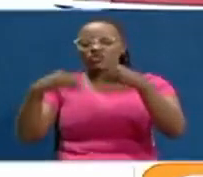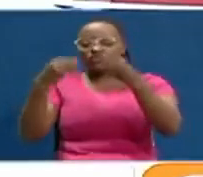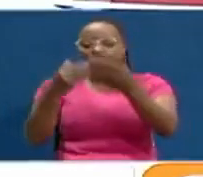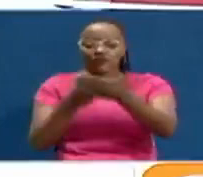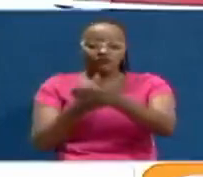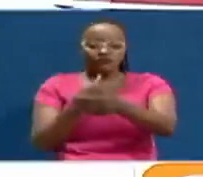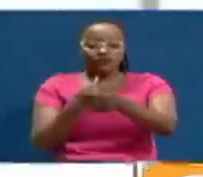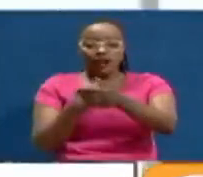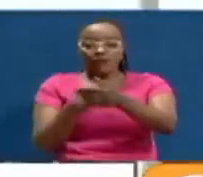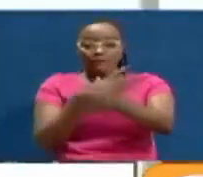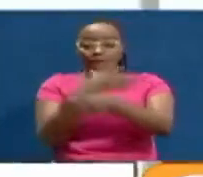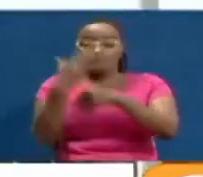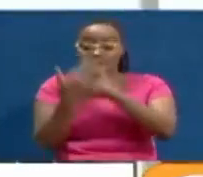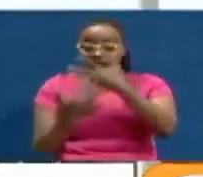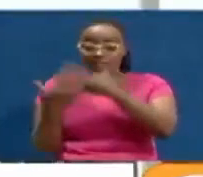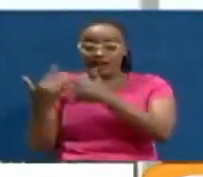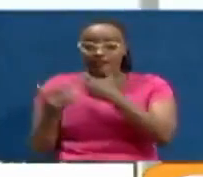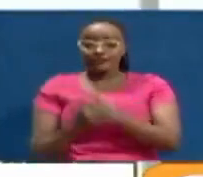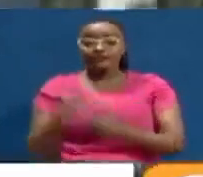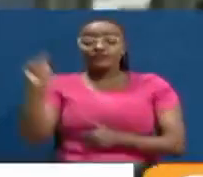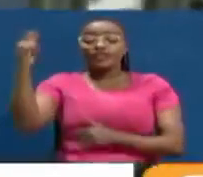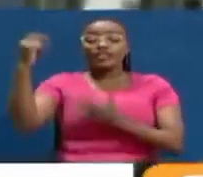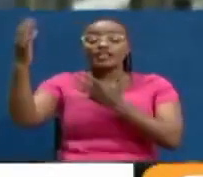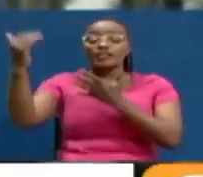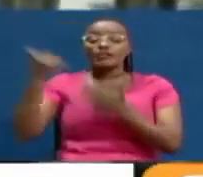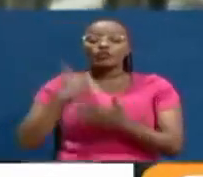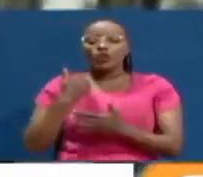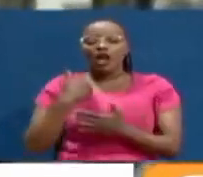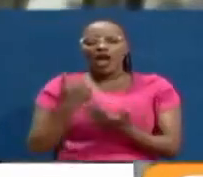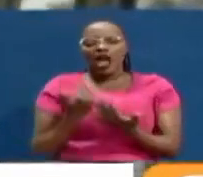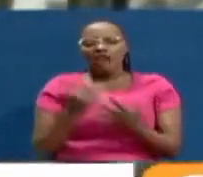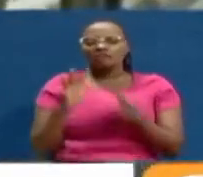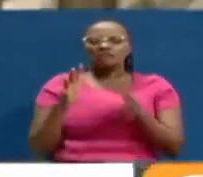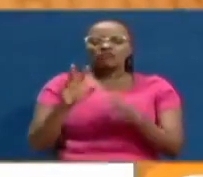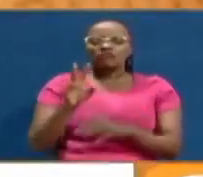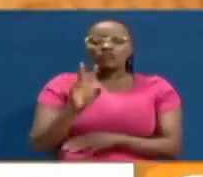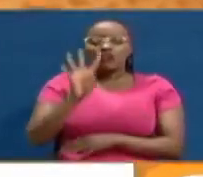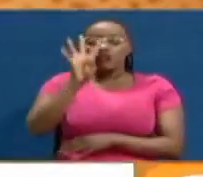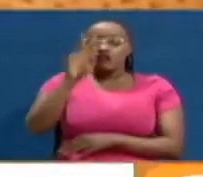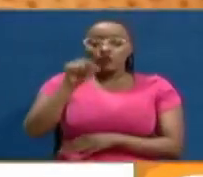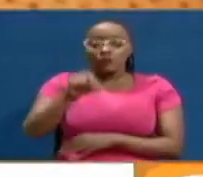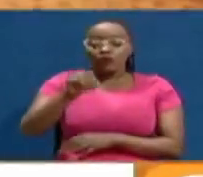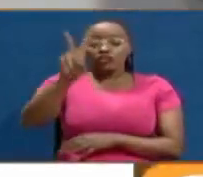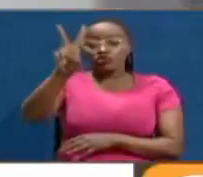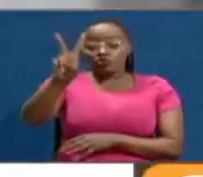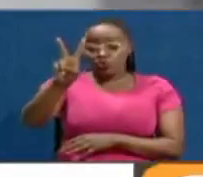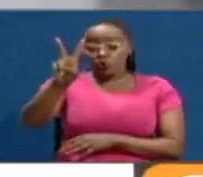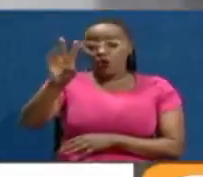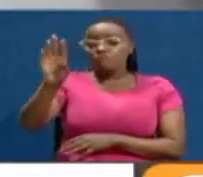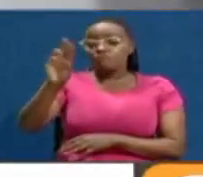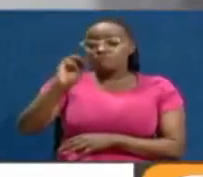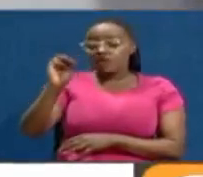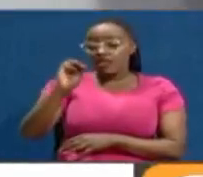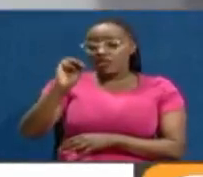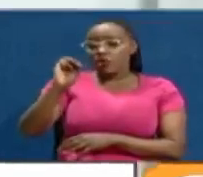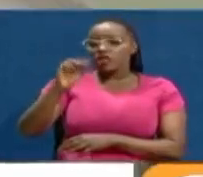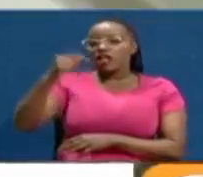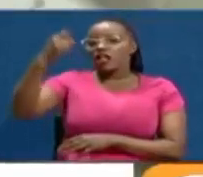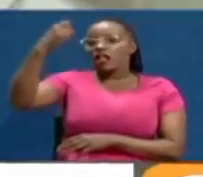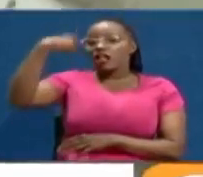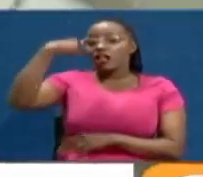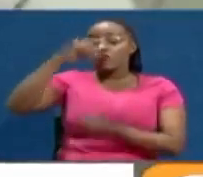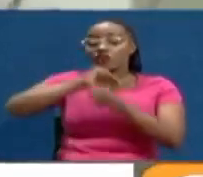huu. Kenya inatarajia shehena ya dozi milioni 4.2 za chanjo ya